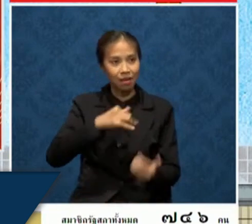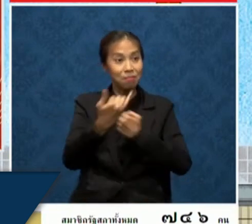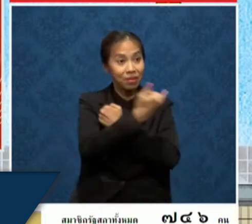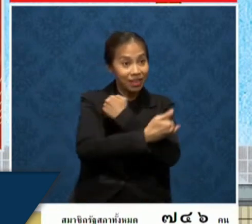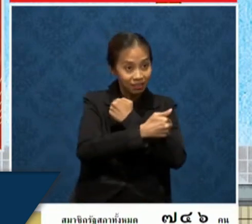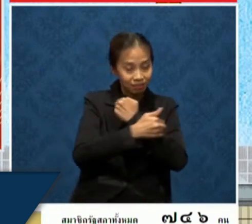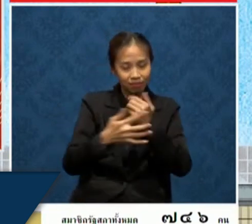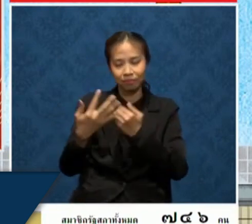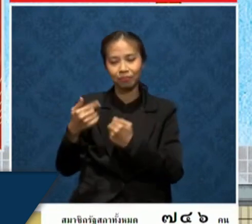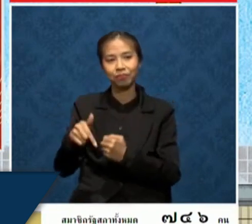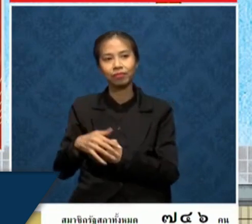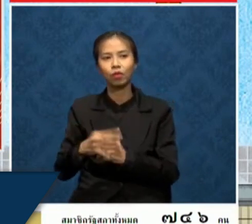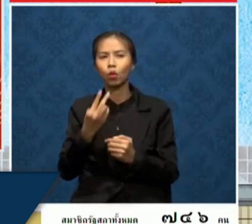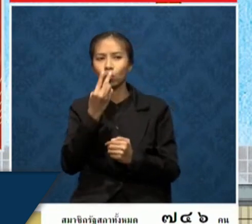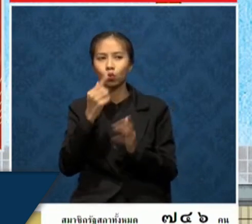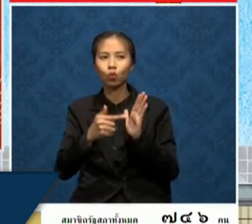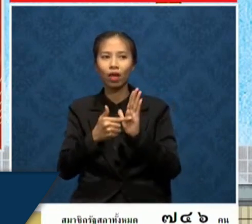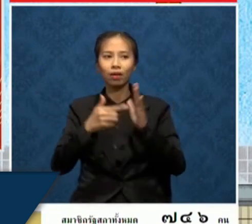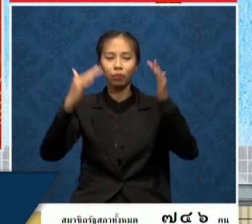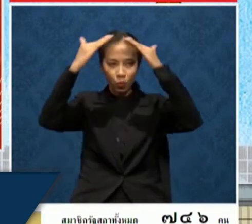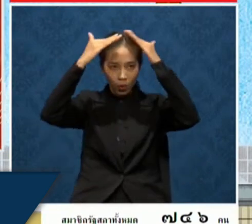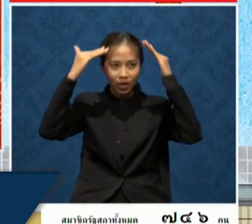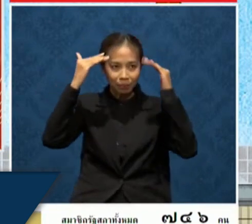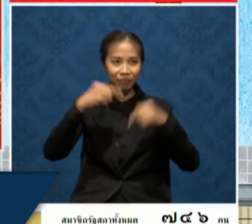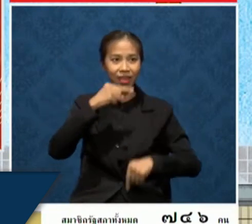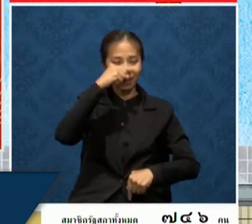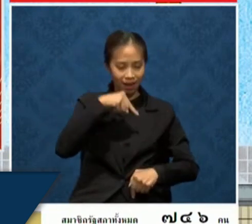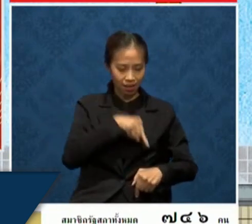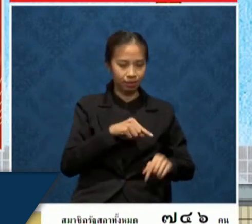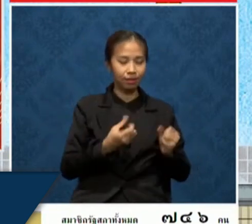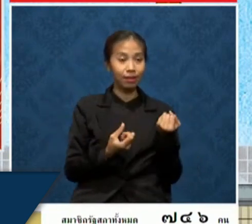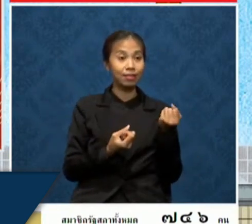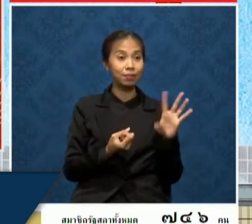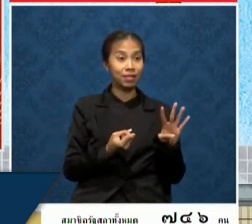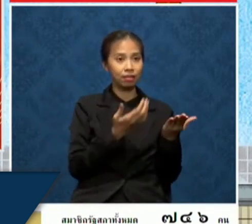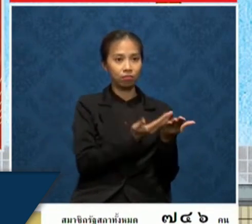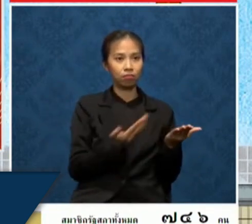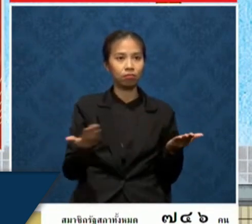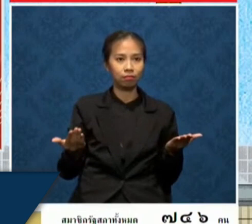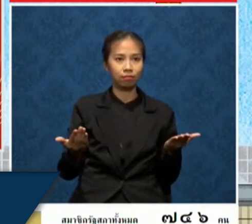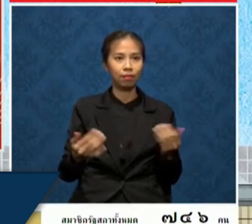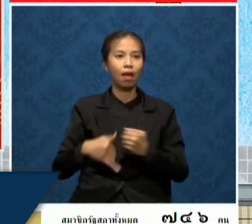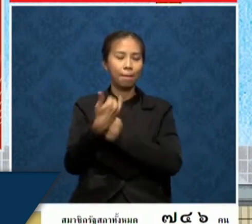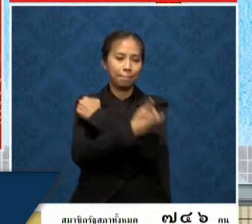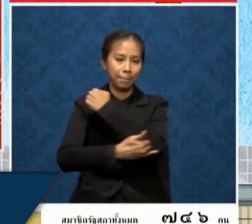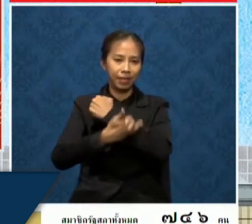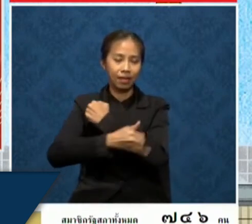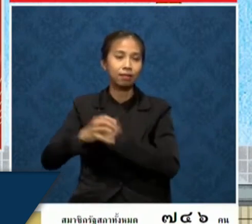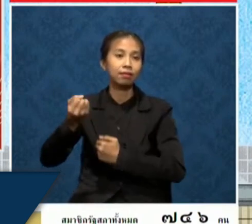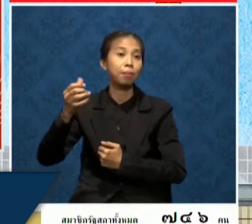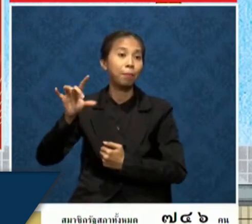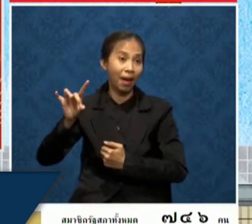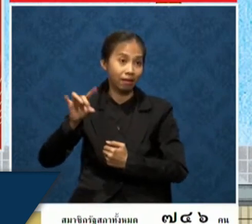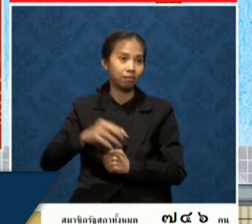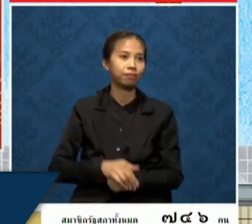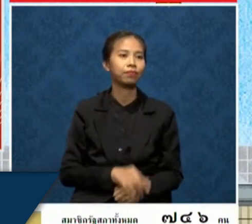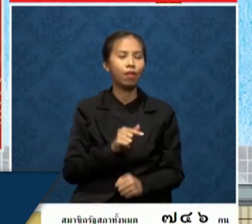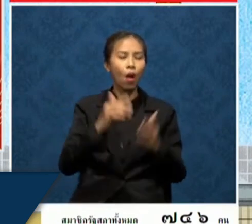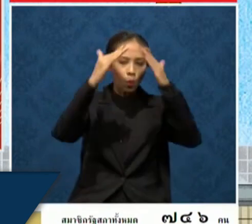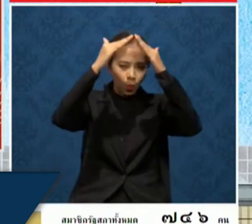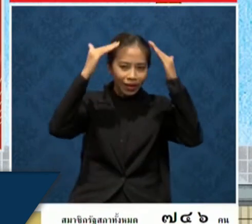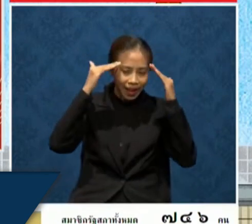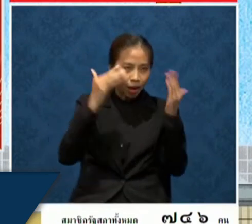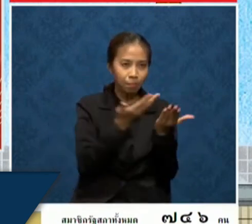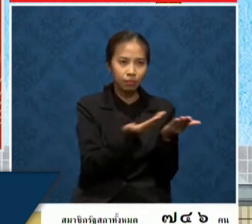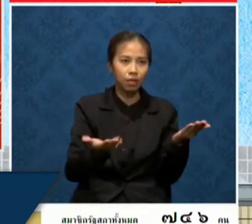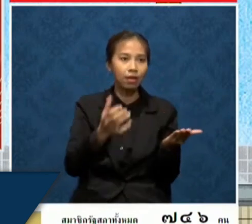ครับเอาแค่เวียดนามไทยมี FTA 14ฉบับครอบคลุม18ประเทศเวียดนามมี15ฉบับคร